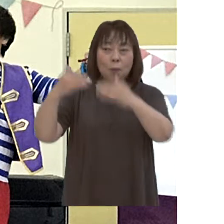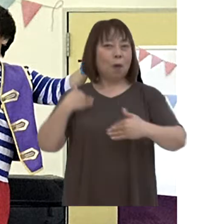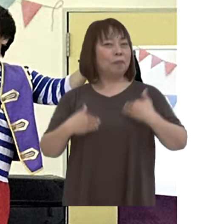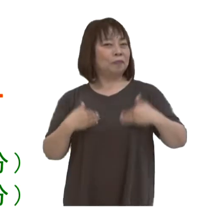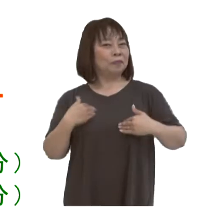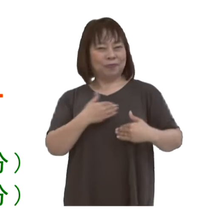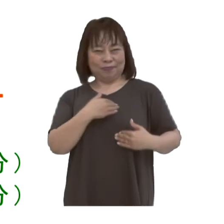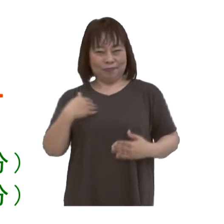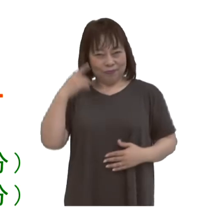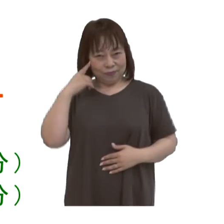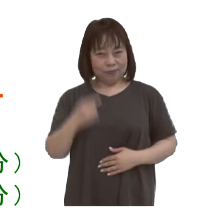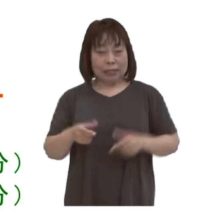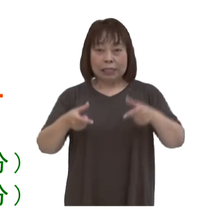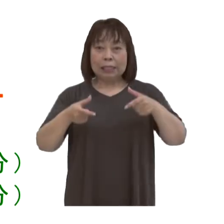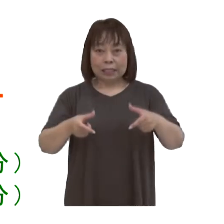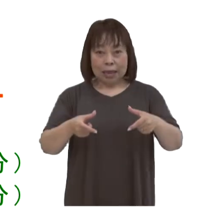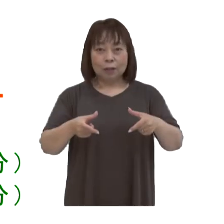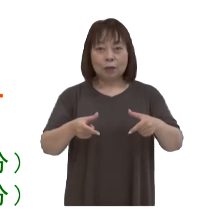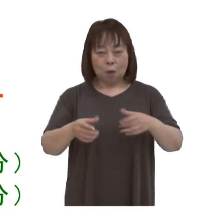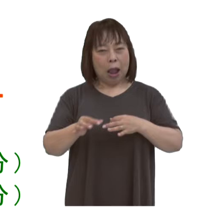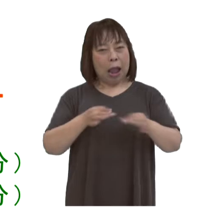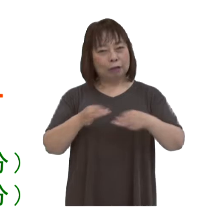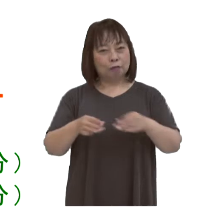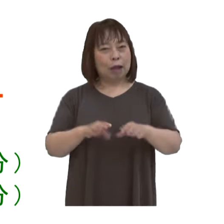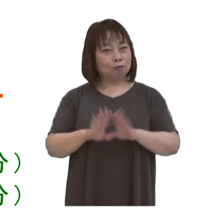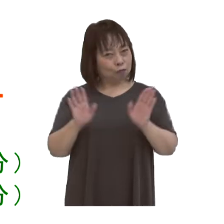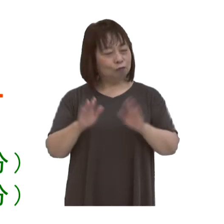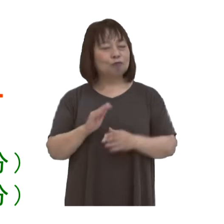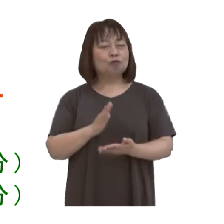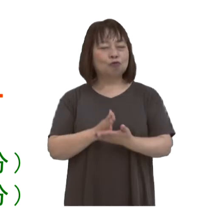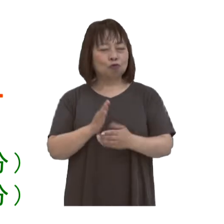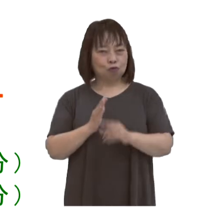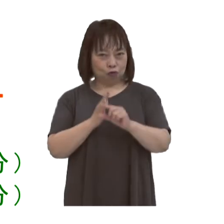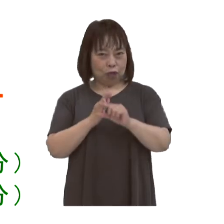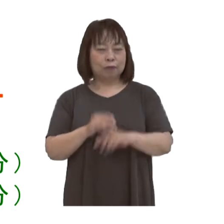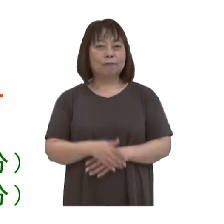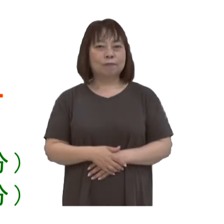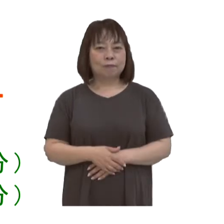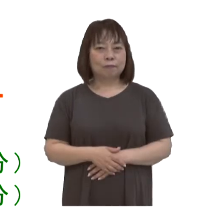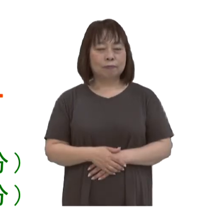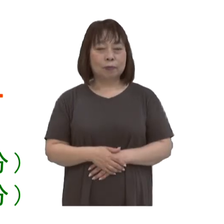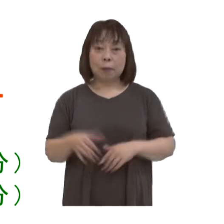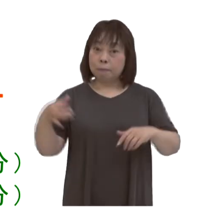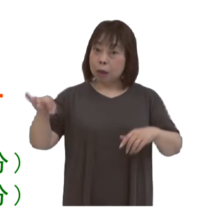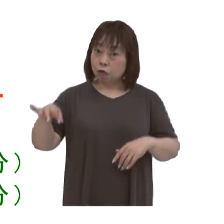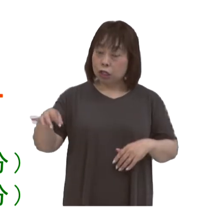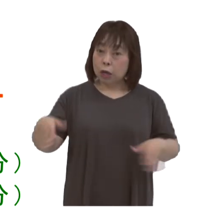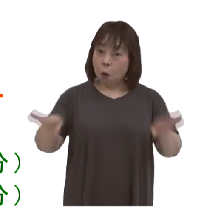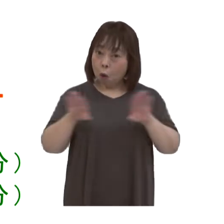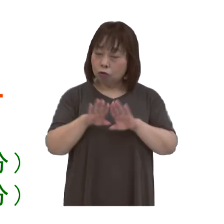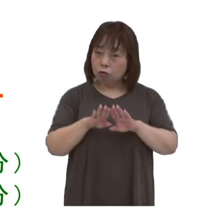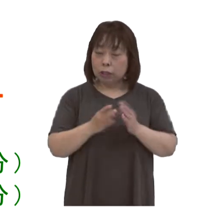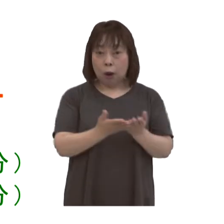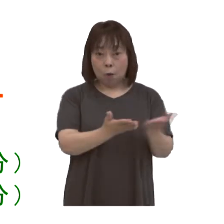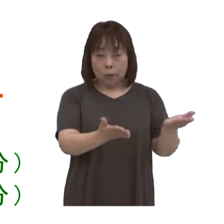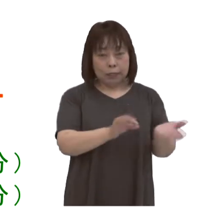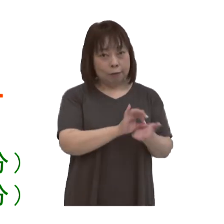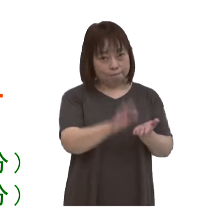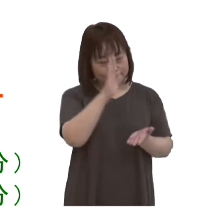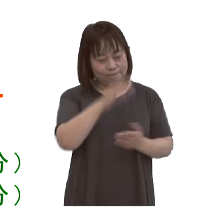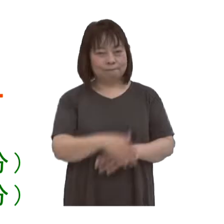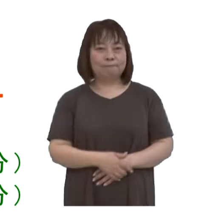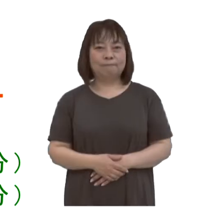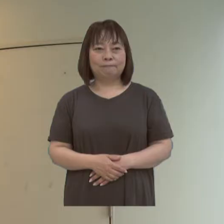みください。チケットは好評発売中です。ヴェルディホールまたはプレイガイドでお買い求めください。